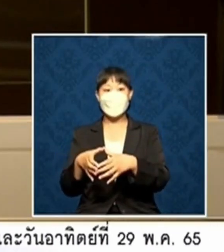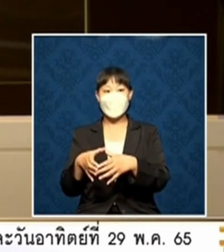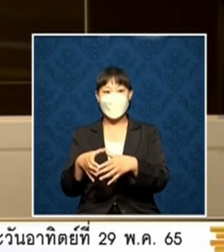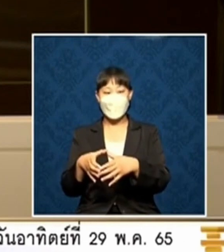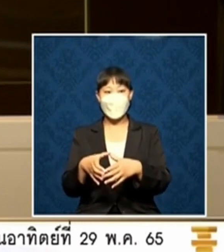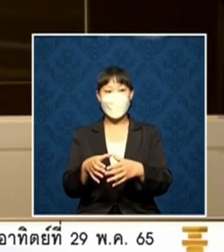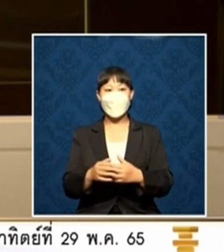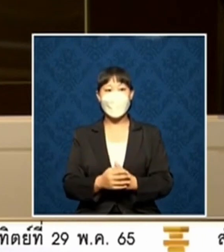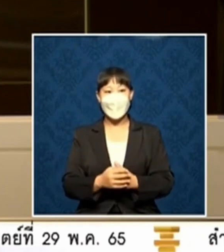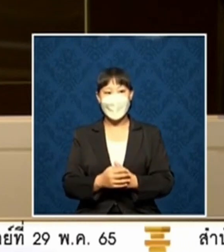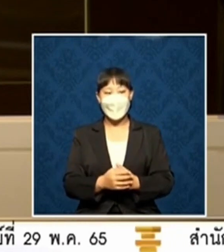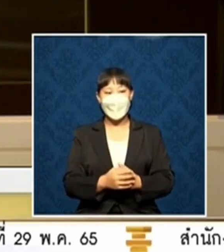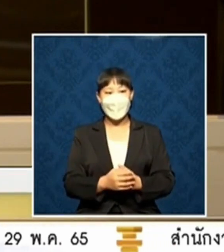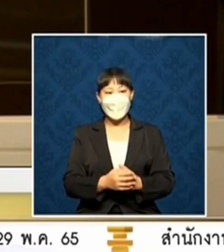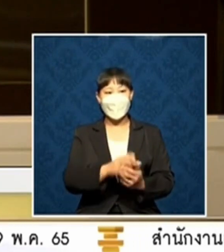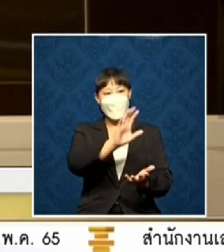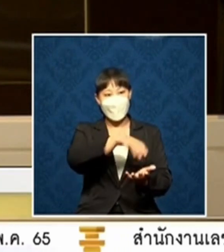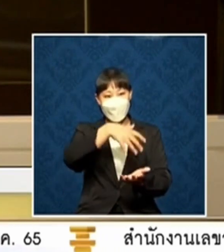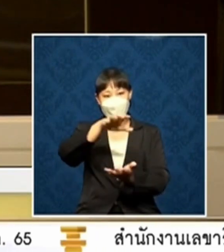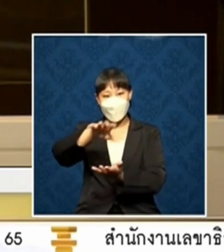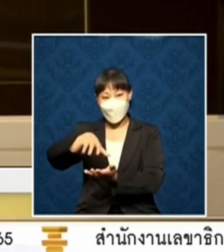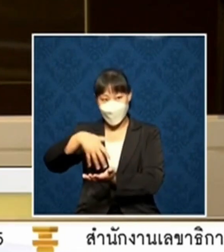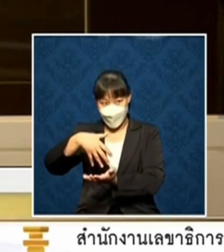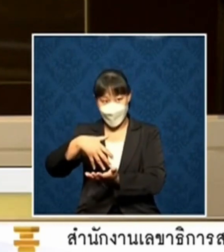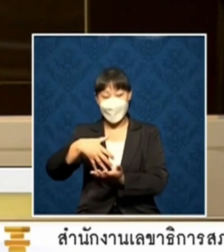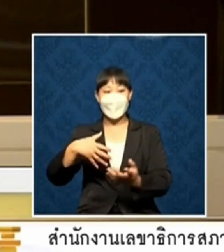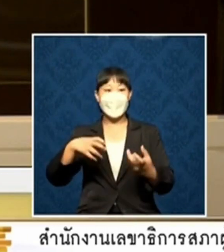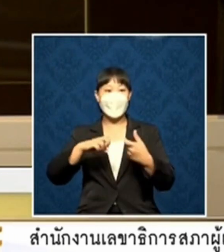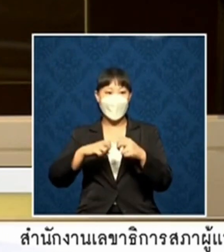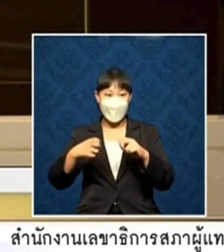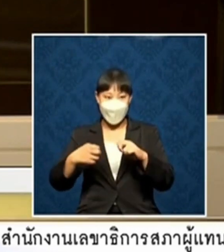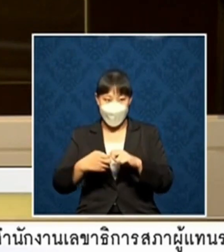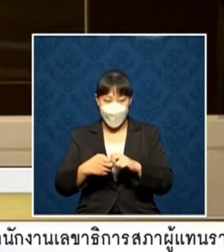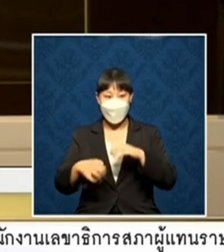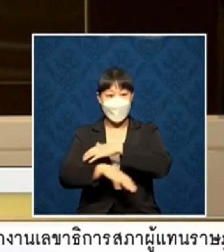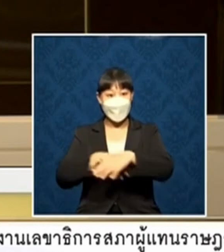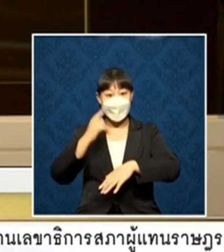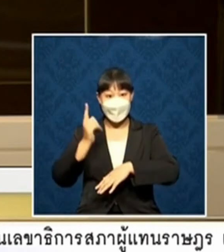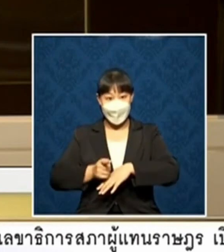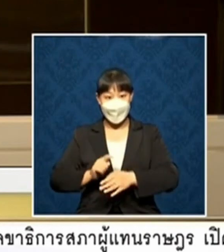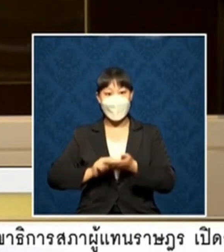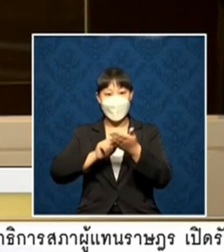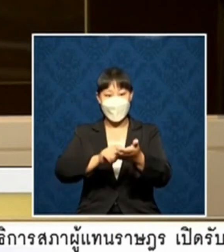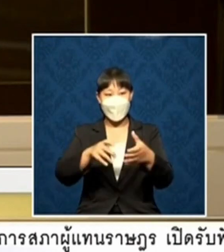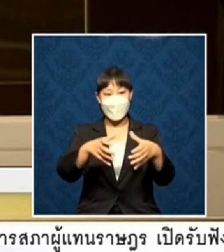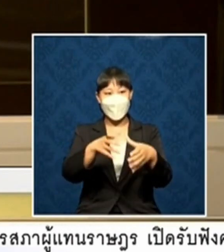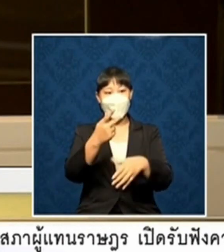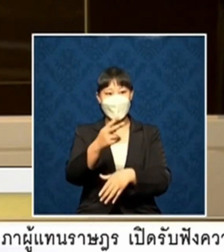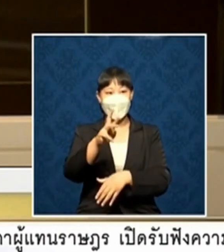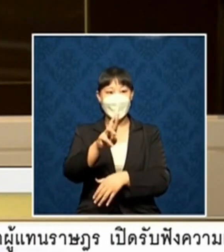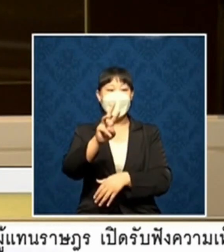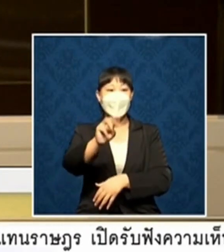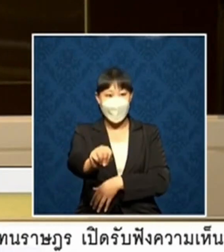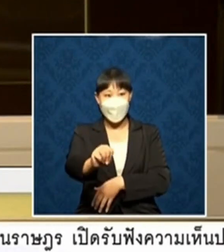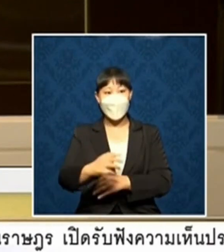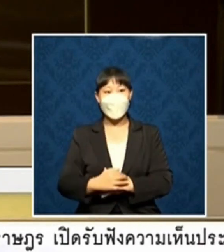สนอแนะข้อเท็จจริงหรือเสนอแนะปัญหาต่อคณะรัฐมนตรีฉะนั้นท่านจองชัยก็มีสิทธิ์ที่จะ